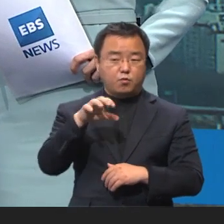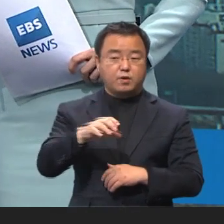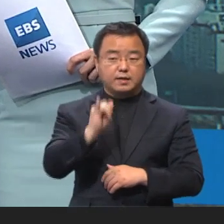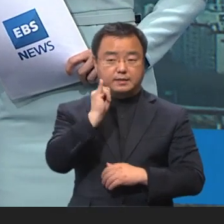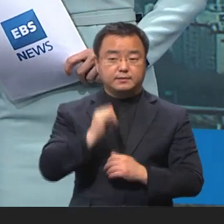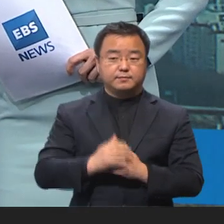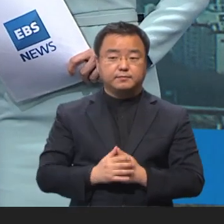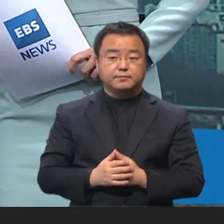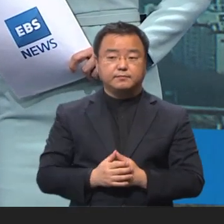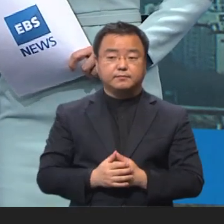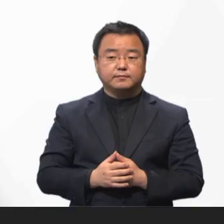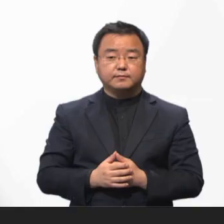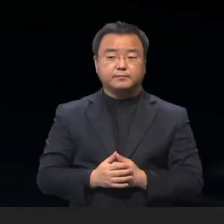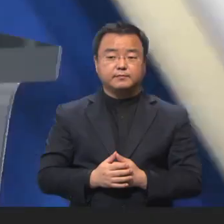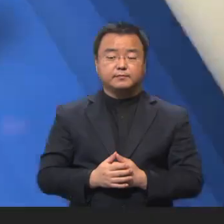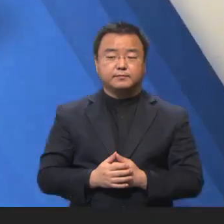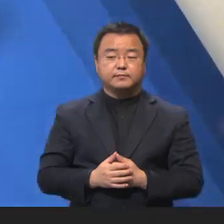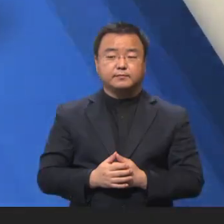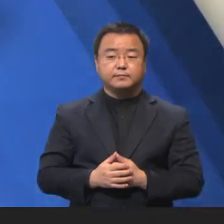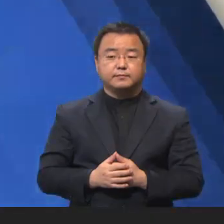만나보시죠.